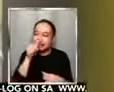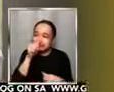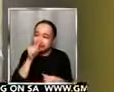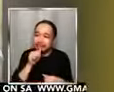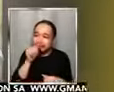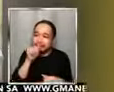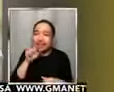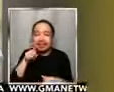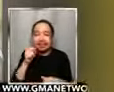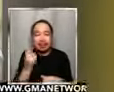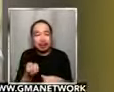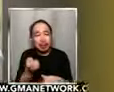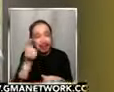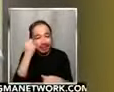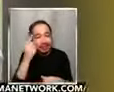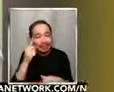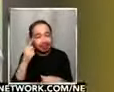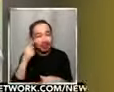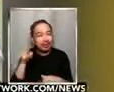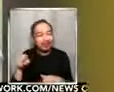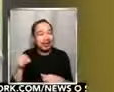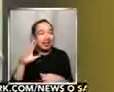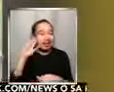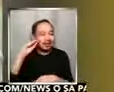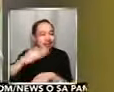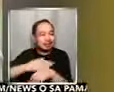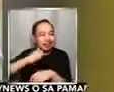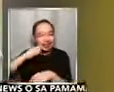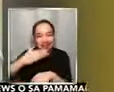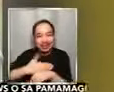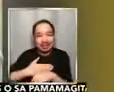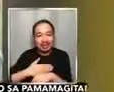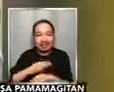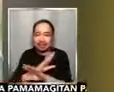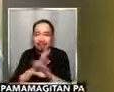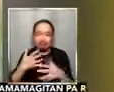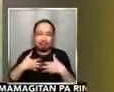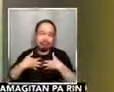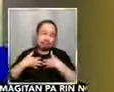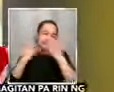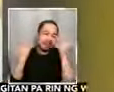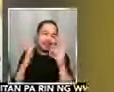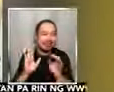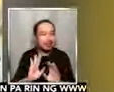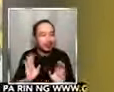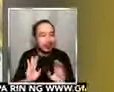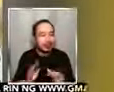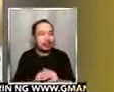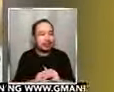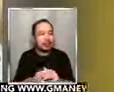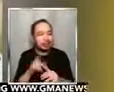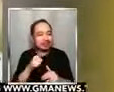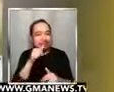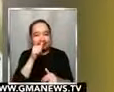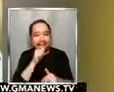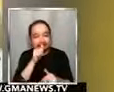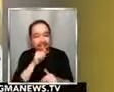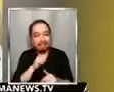understanding ka sa bata or sa anak mo. Huwag kang magagalit kahit anong mangyari. Intindihin mo lang siya.